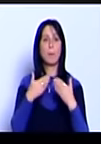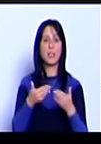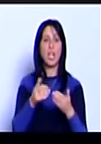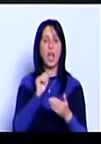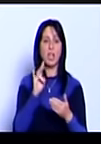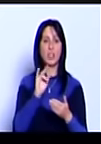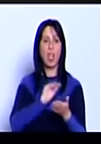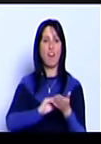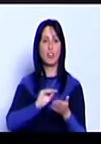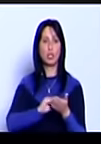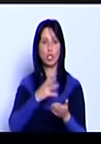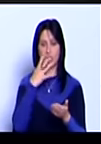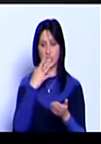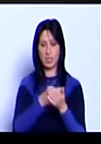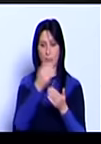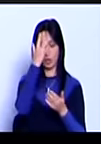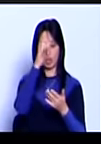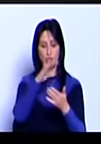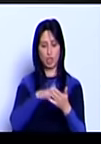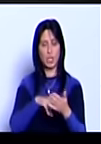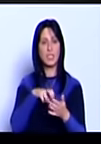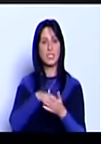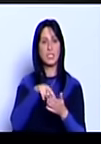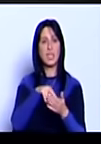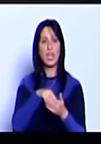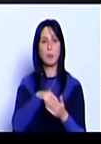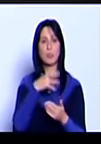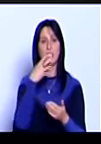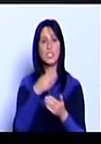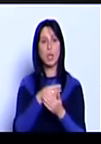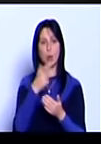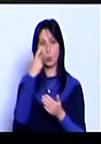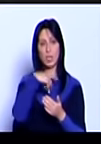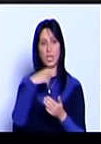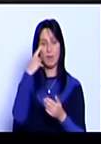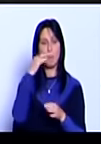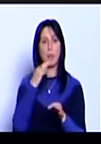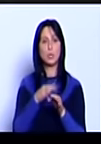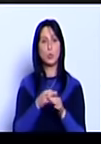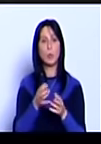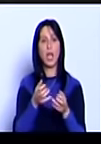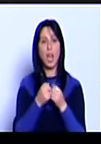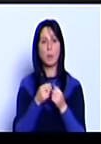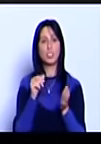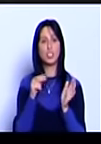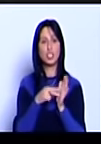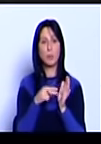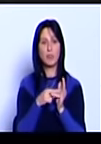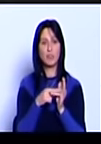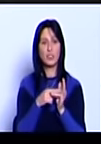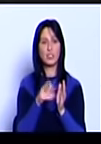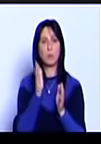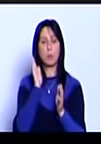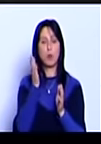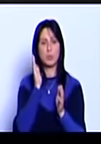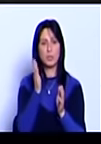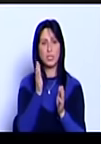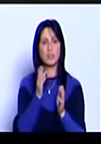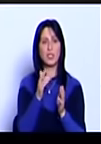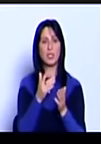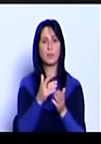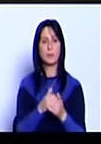ავტორი თავისი ამ შინაარსი, წერილის შინაარსი და საკუთარ თავზე რაღაც პასუხისმგებლობის აღებით, შეფასებით, მომავლის პერსპექტივით